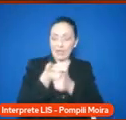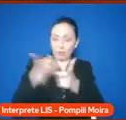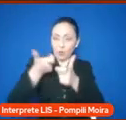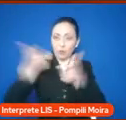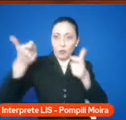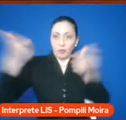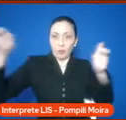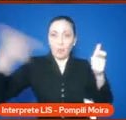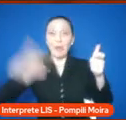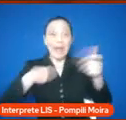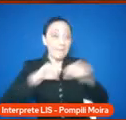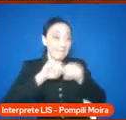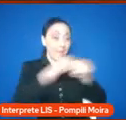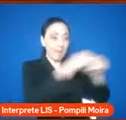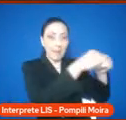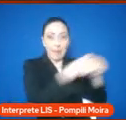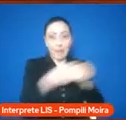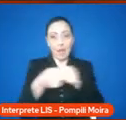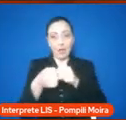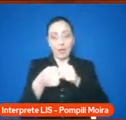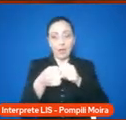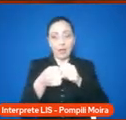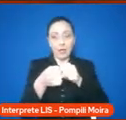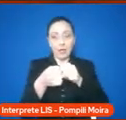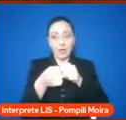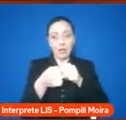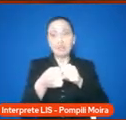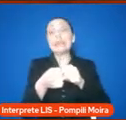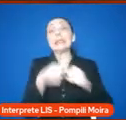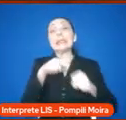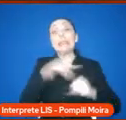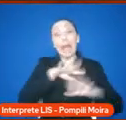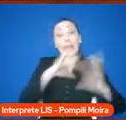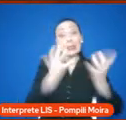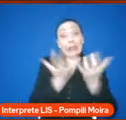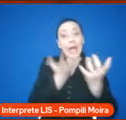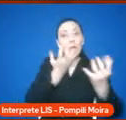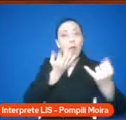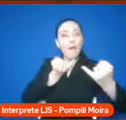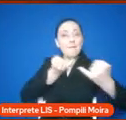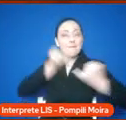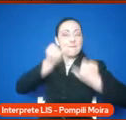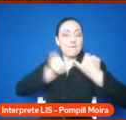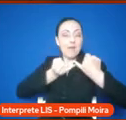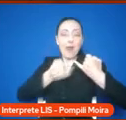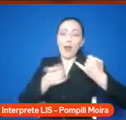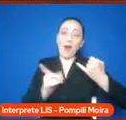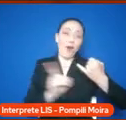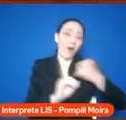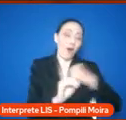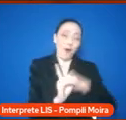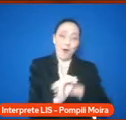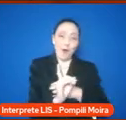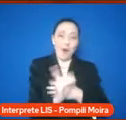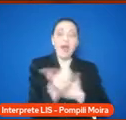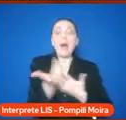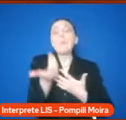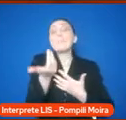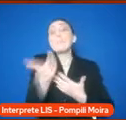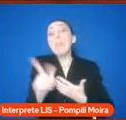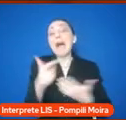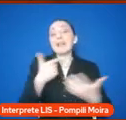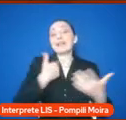sostenibile. Non perché si voglia vendicare, ma perché i meccanismi che presiedono al funzionamento degli